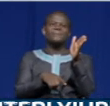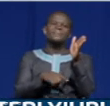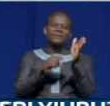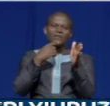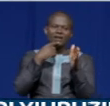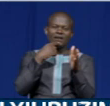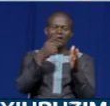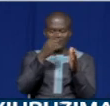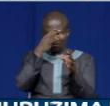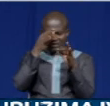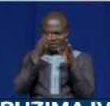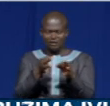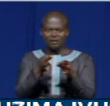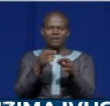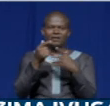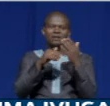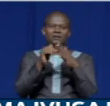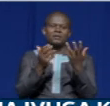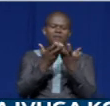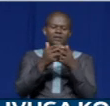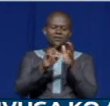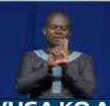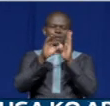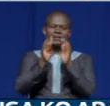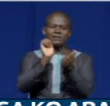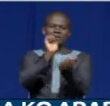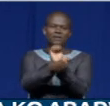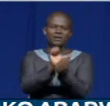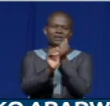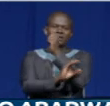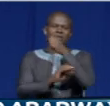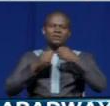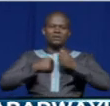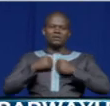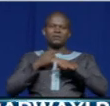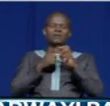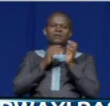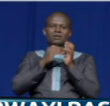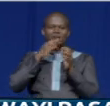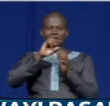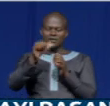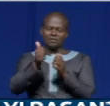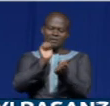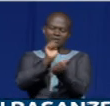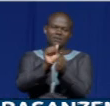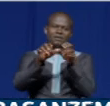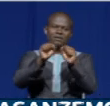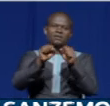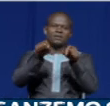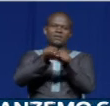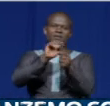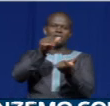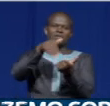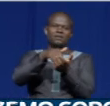hari ingamba hari ibijyanye n'amategeko ahana igihugu cy'u Rwanda ariko hariho n'ibindi bihano bifatwa nk'ikigo